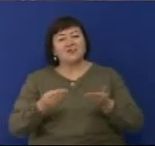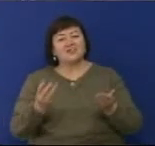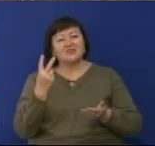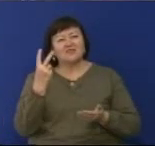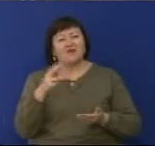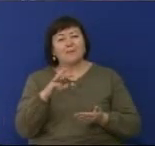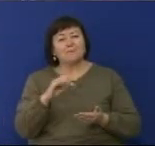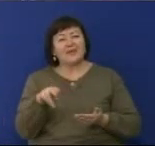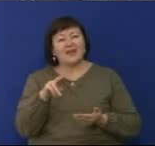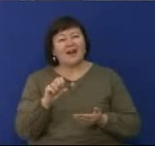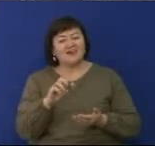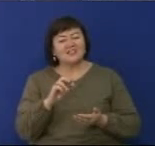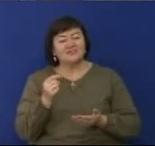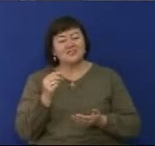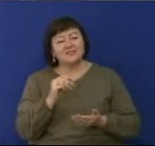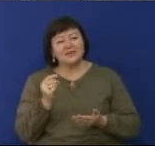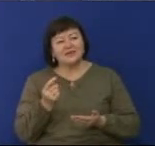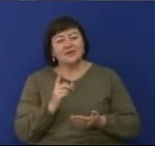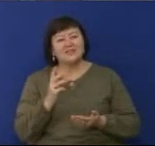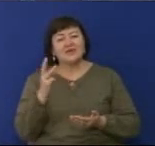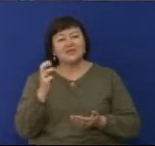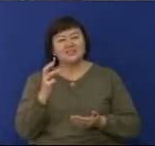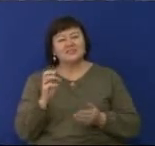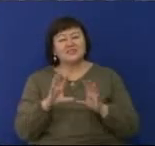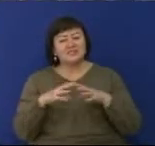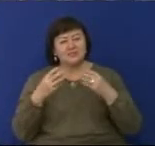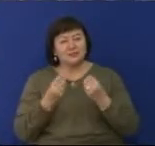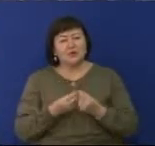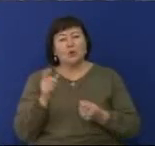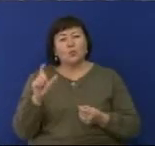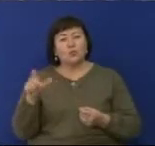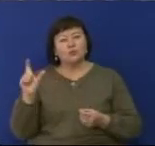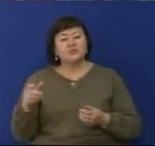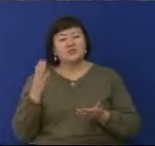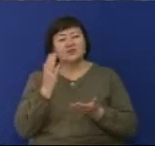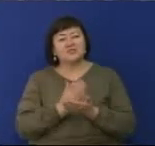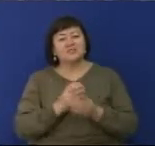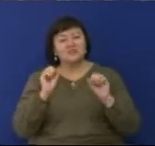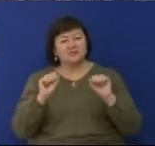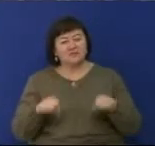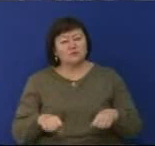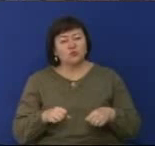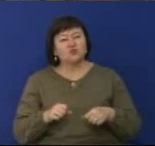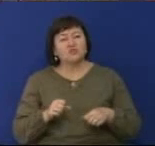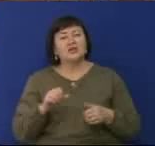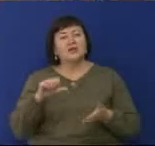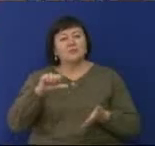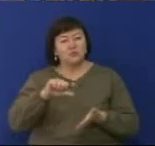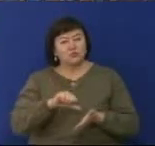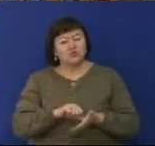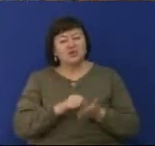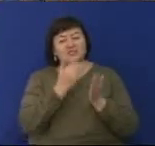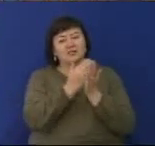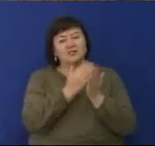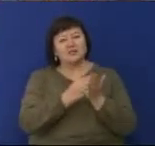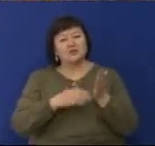335 миллионов тенге на 300 семей так что у граждан еще есть шанс стать первыми участниками программы и улучшить свои жилищные